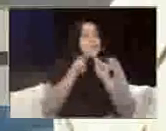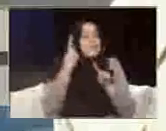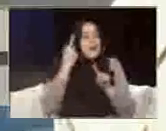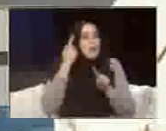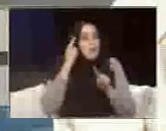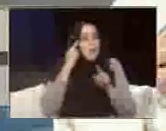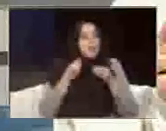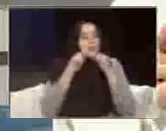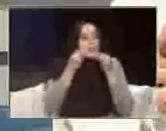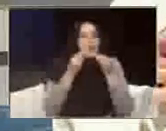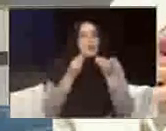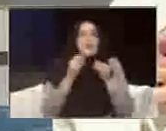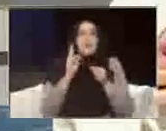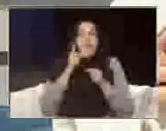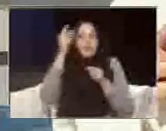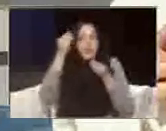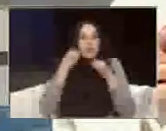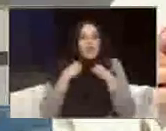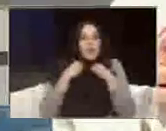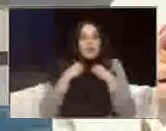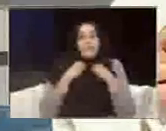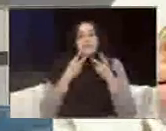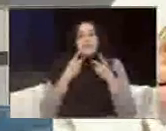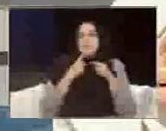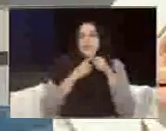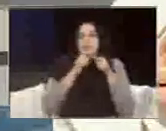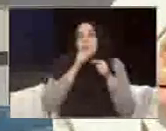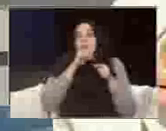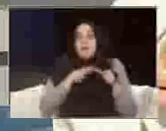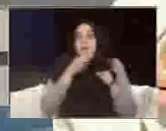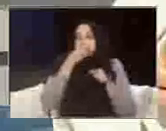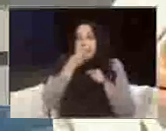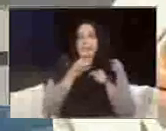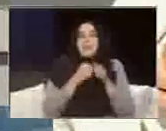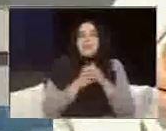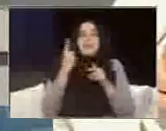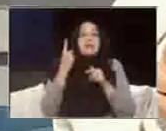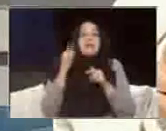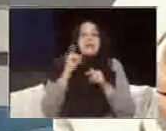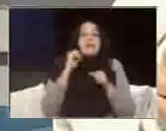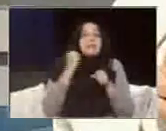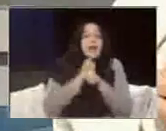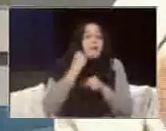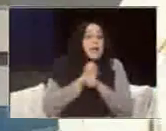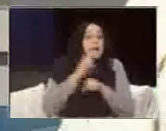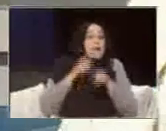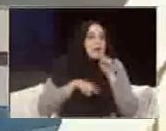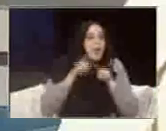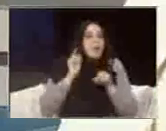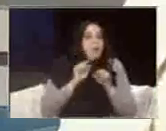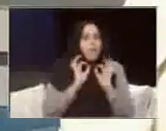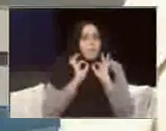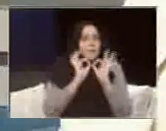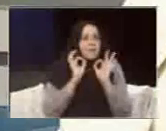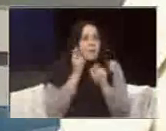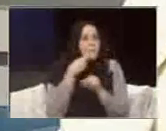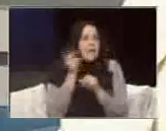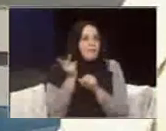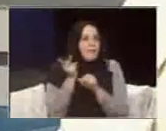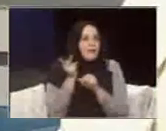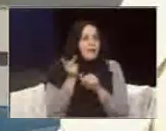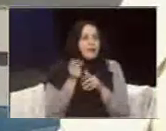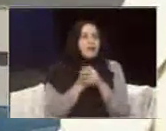ليبدع، لأنه أمرنا بالإتقان. النبي صلى الله عليه وسلم قال إن الله يحب إذا عمل أحدكم عملا أن يتقنه. لا يمكن